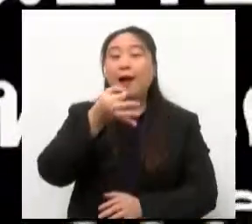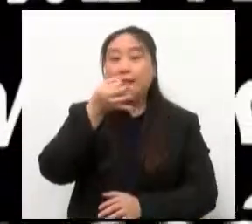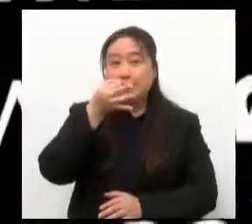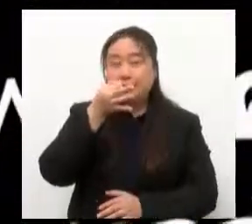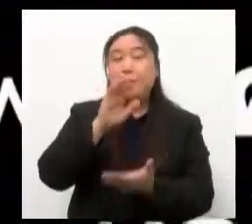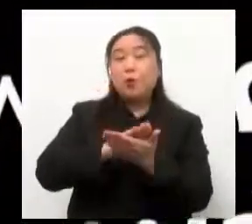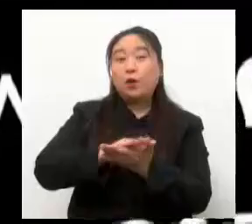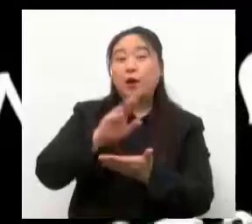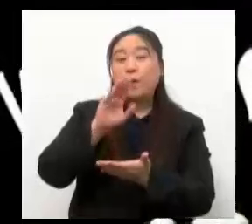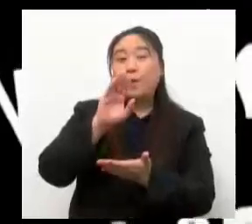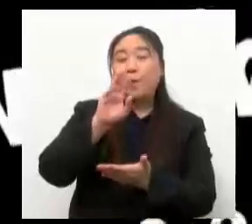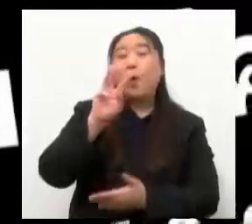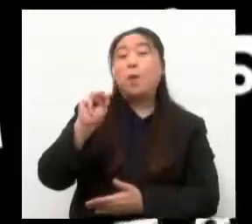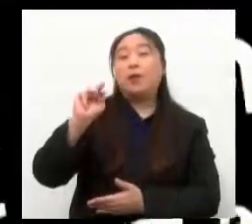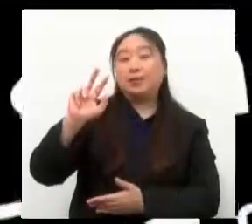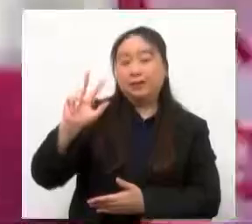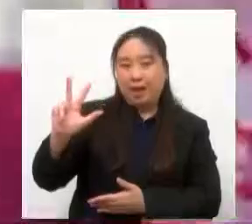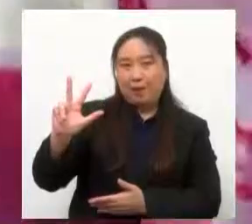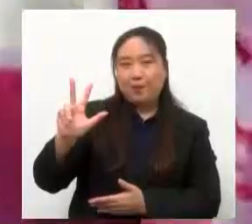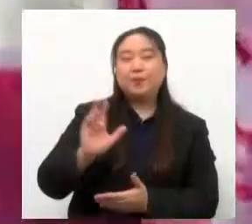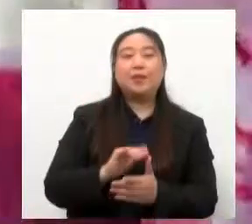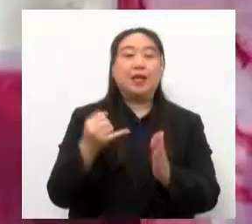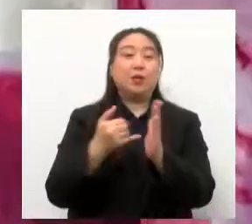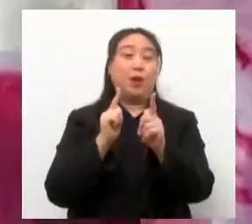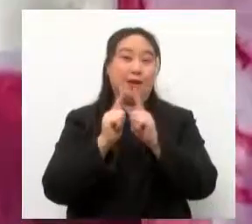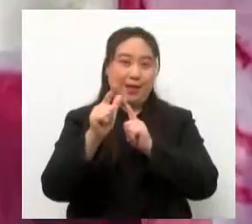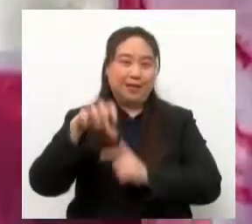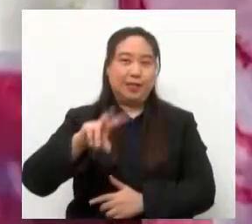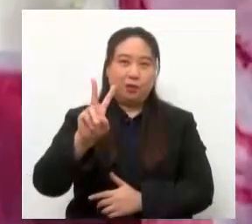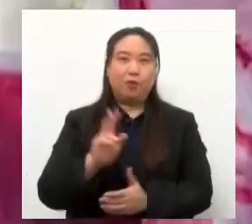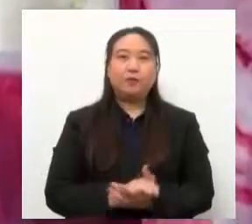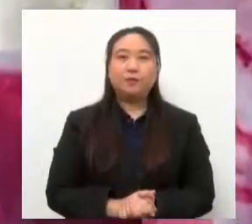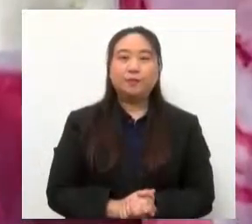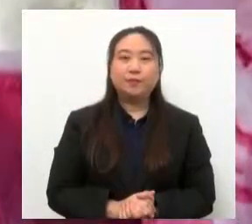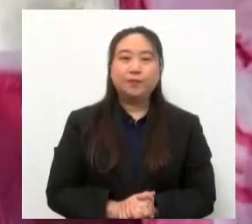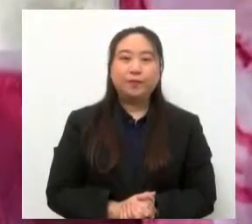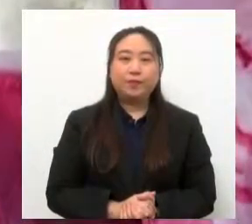ที่3โรงเรียนบ้านวังแท่นสพป.เลยเขต2ค่ะ